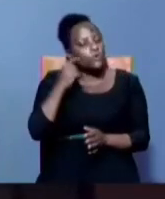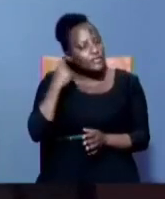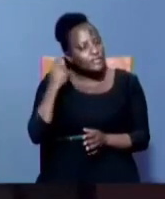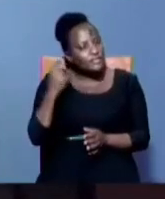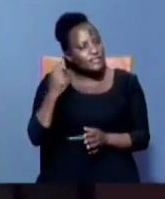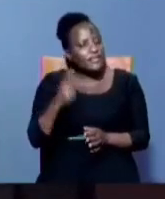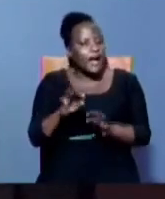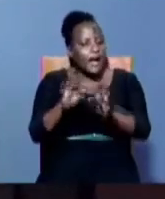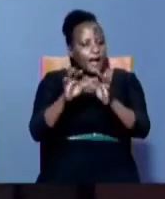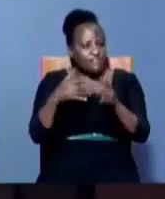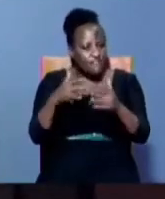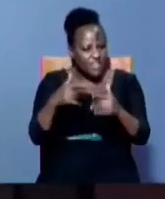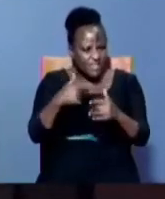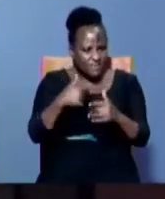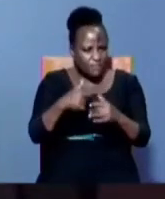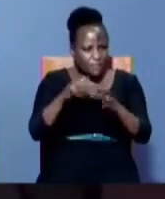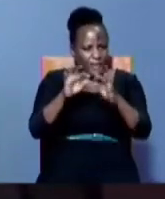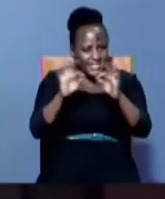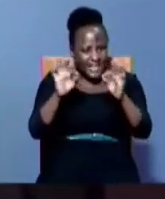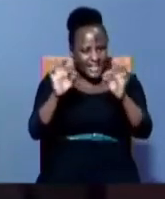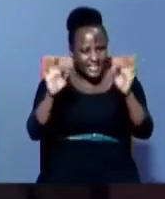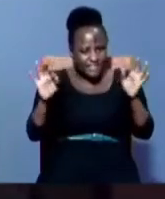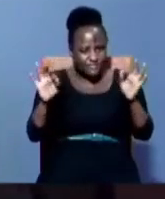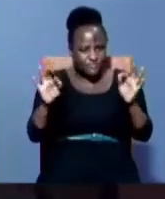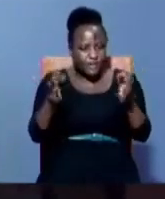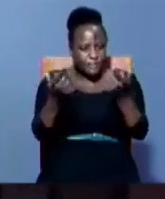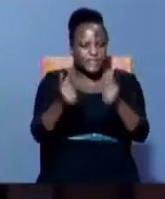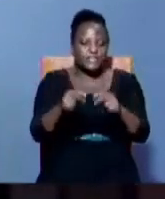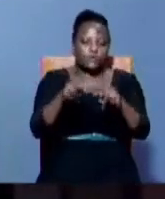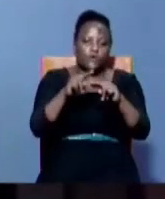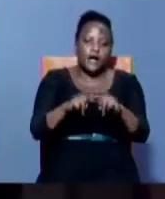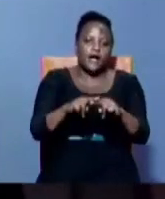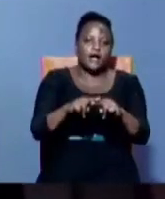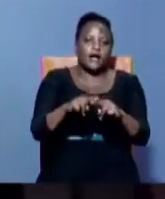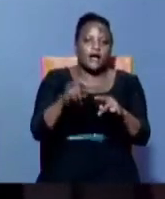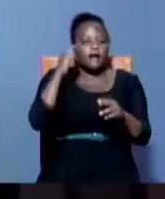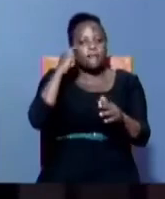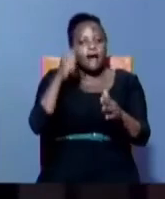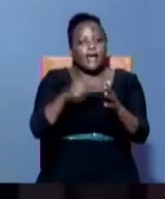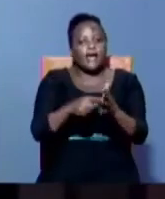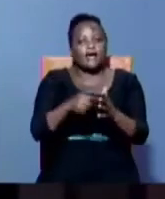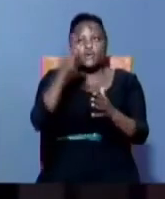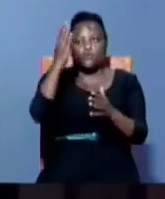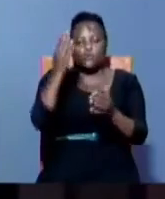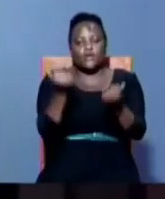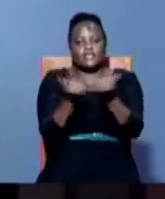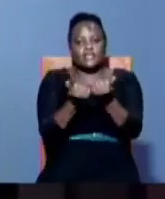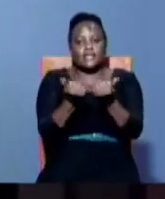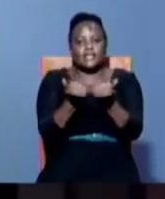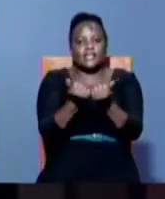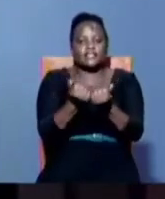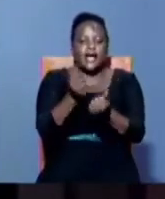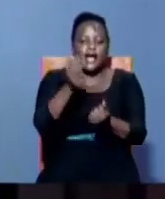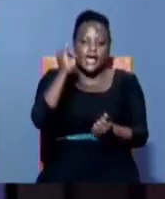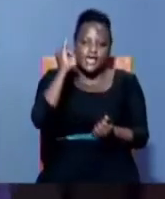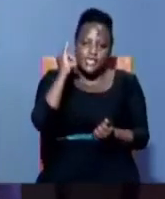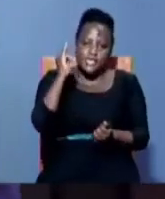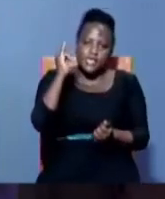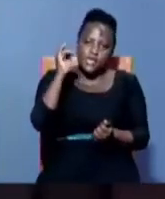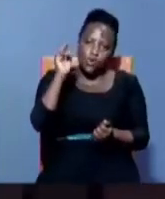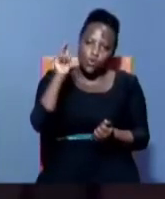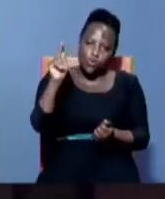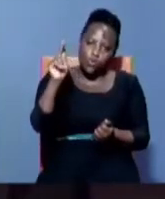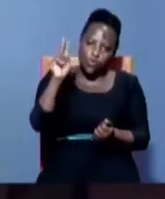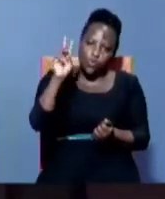nipate kukaa kati yao. Maana yake Mungu anatengeneza ikuru katika sayari ya dunia. Nisikilize vizuri,